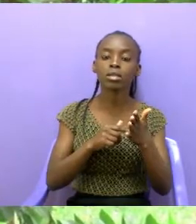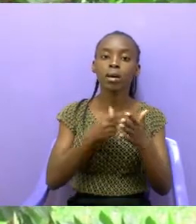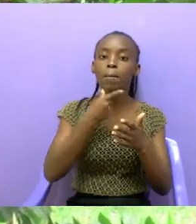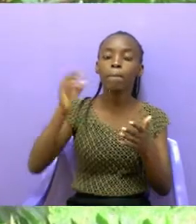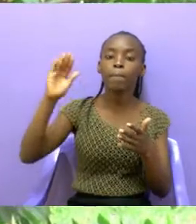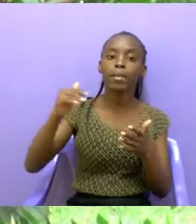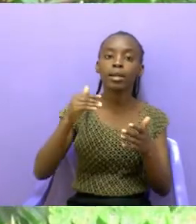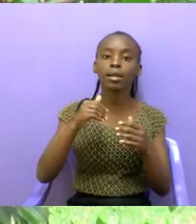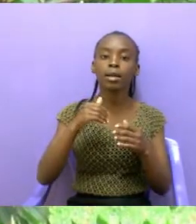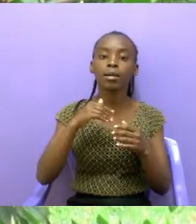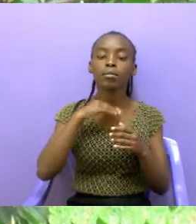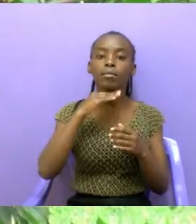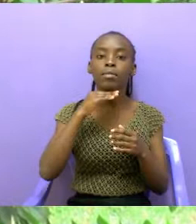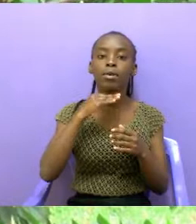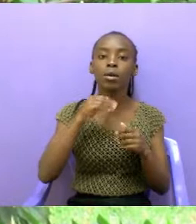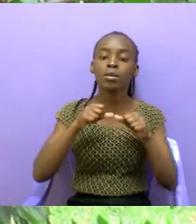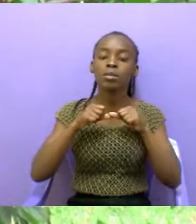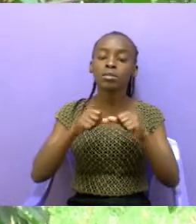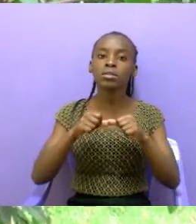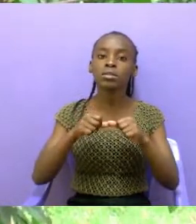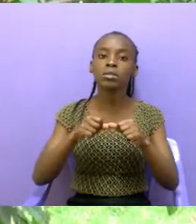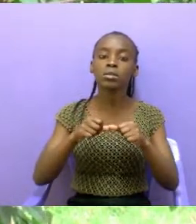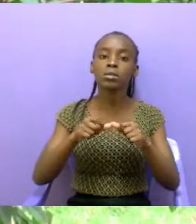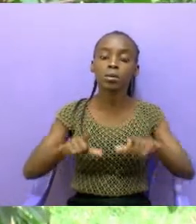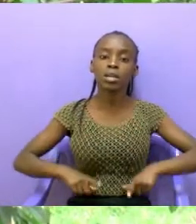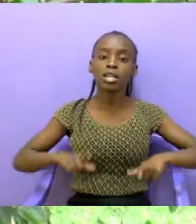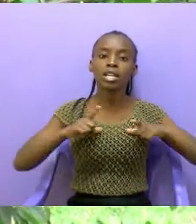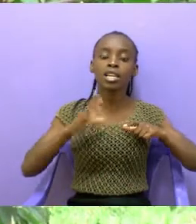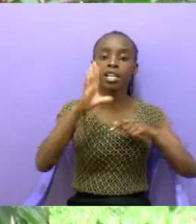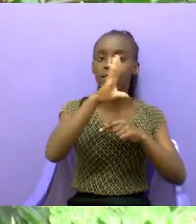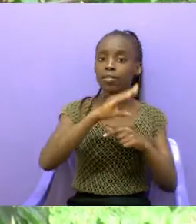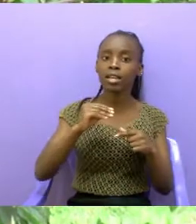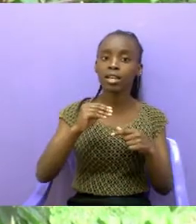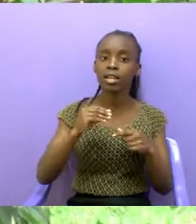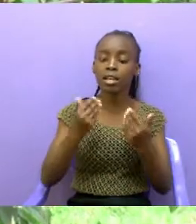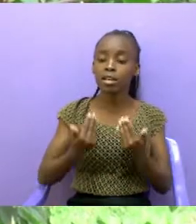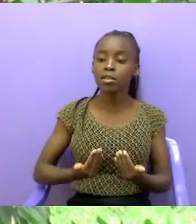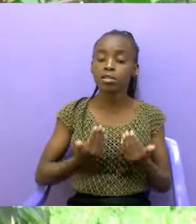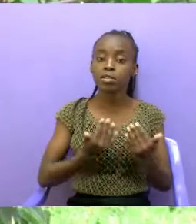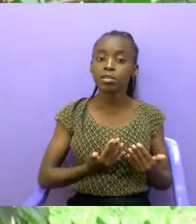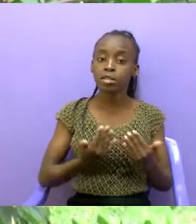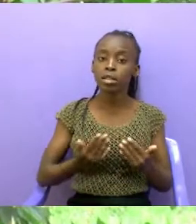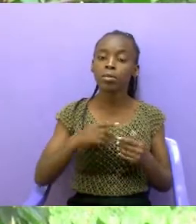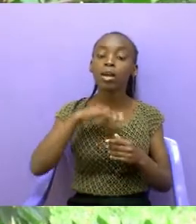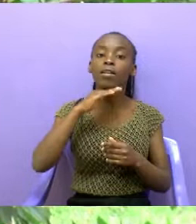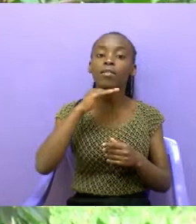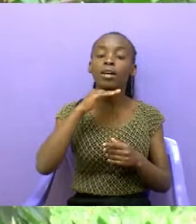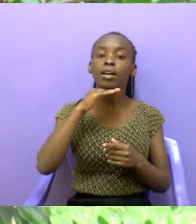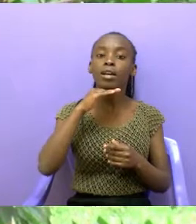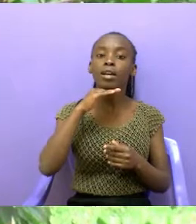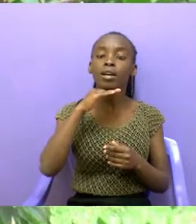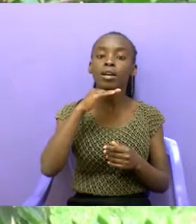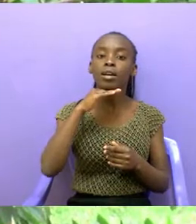Wakaendelea kuishi. Wanawe wawili wa kiume wakafa. Na kabla wafe walioa wake. Walipooa wake wakakaa na hao